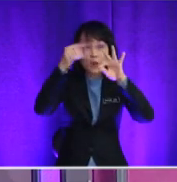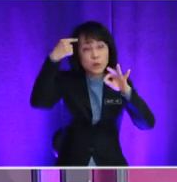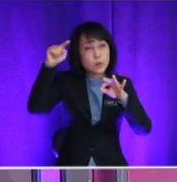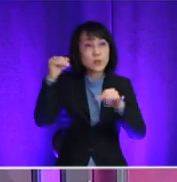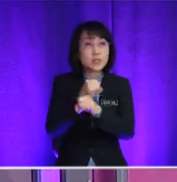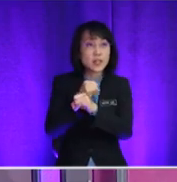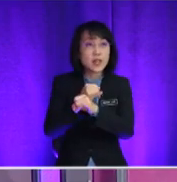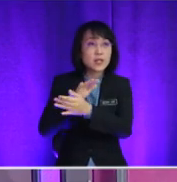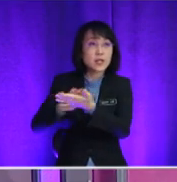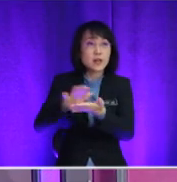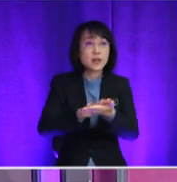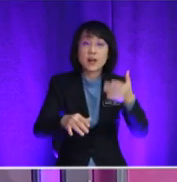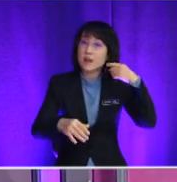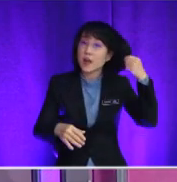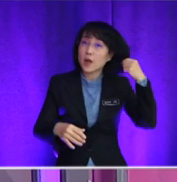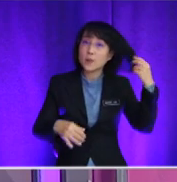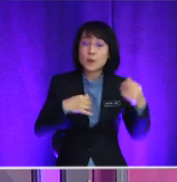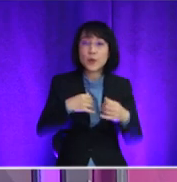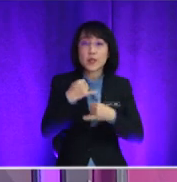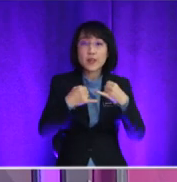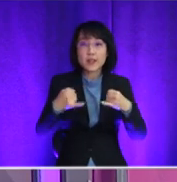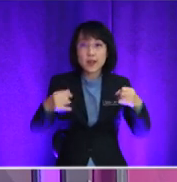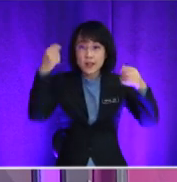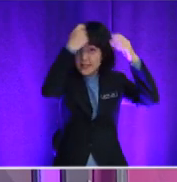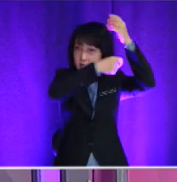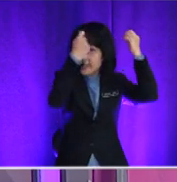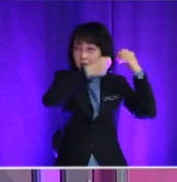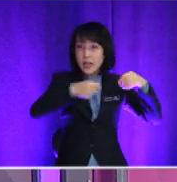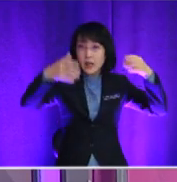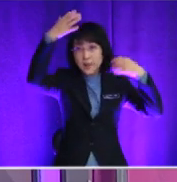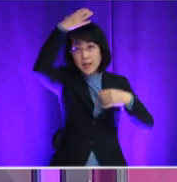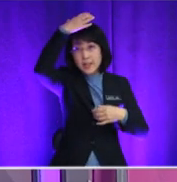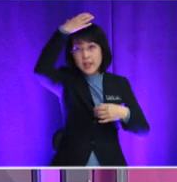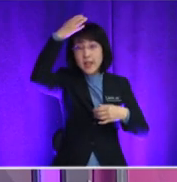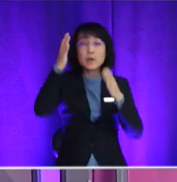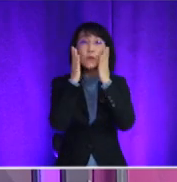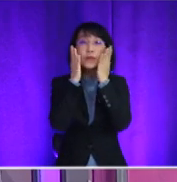kedikat pakai cat muka eh muka itu maksudnya